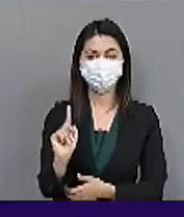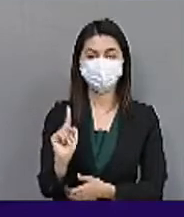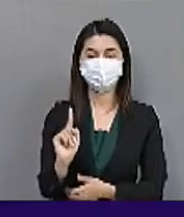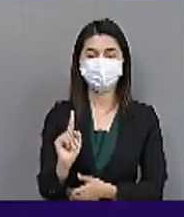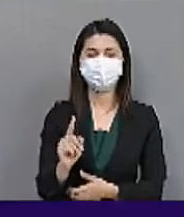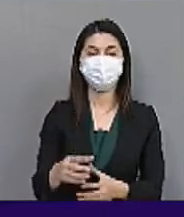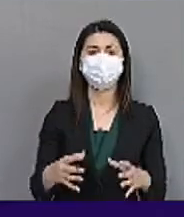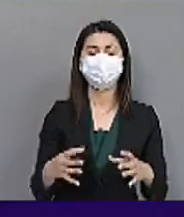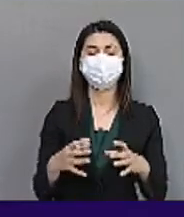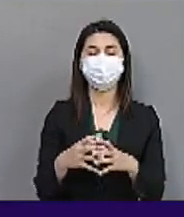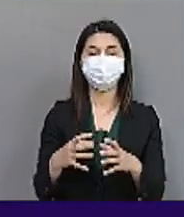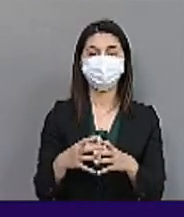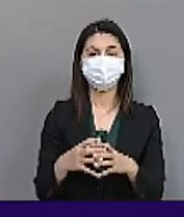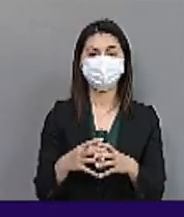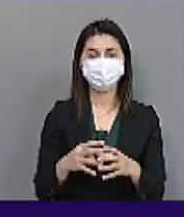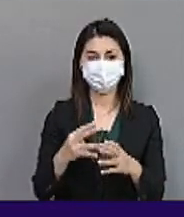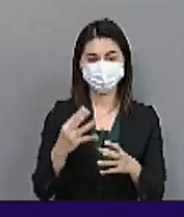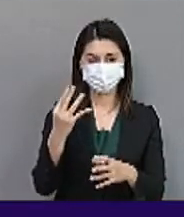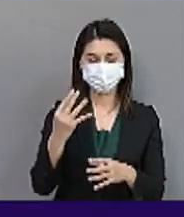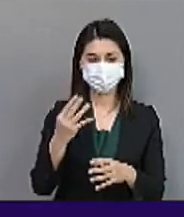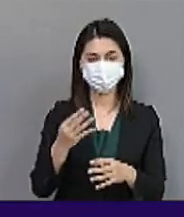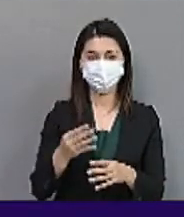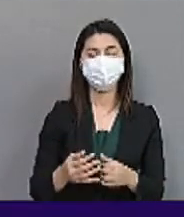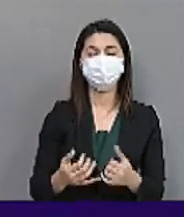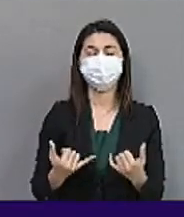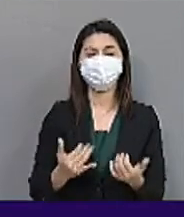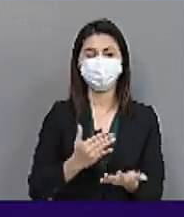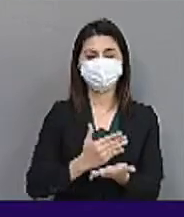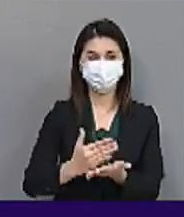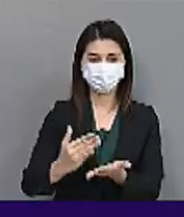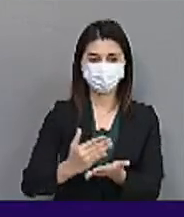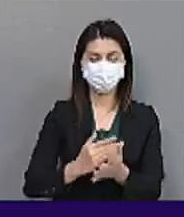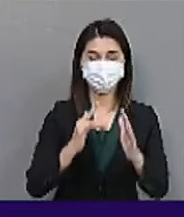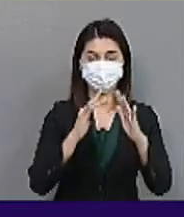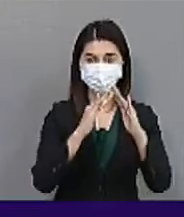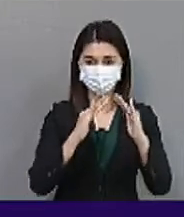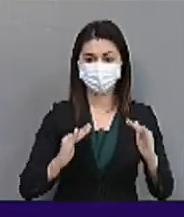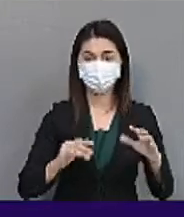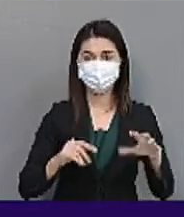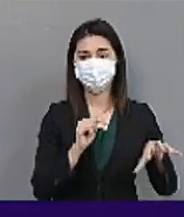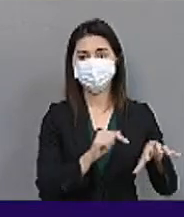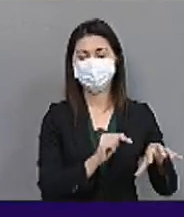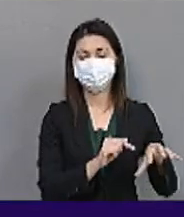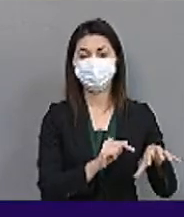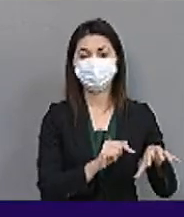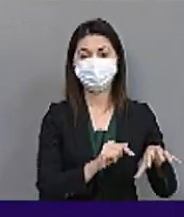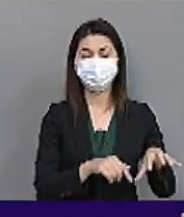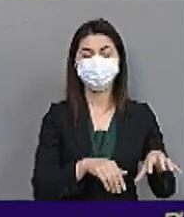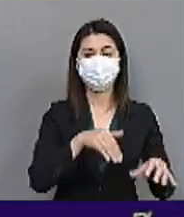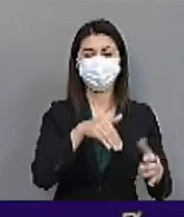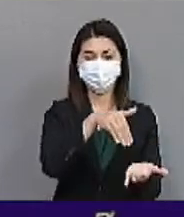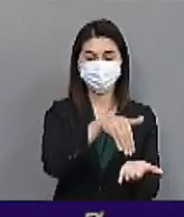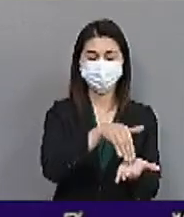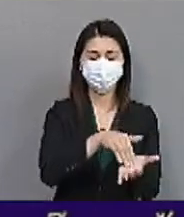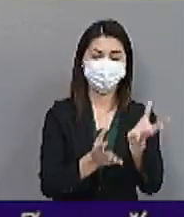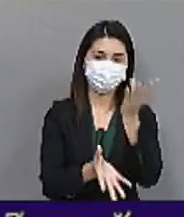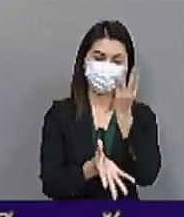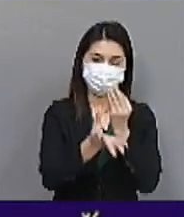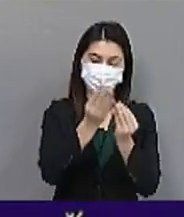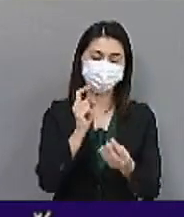องพันทหารปืนใหญ่ที่4ค่ะได้มีการแบ่งพื้นที่บางส่วนในค่ายนะคะจัดทำเป็นศูนย์แหล่งเรียนรู้เศรษฐกิจพอเ